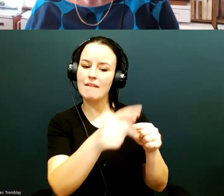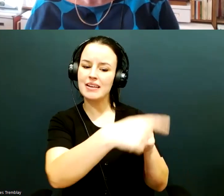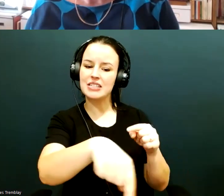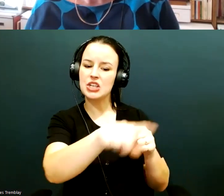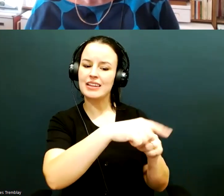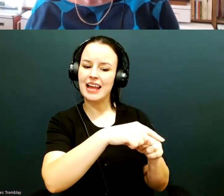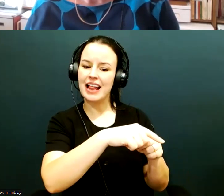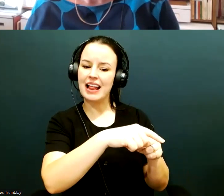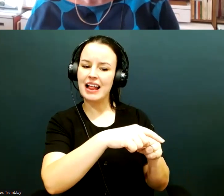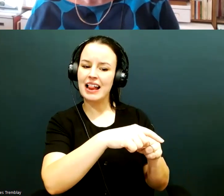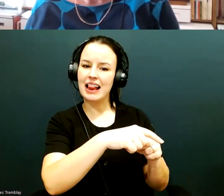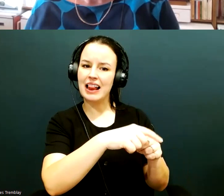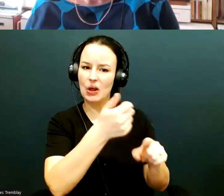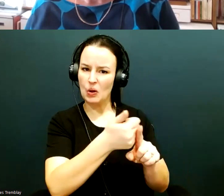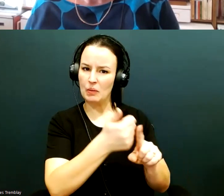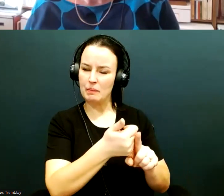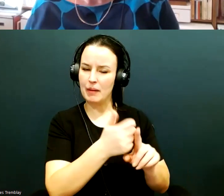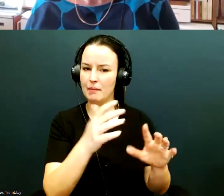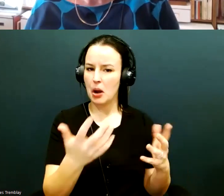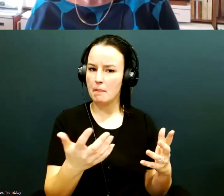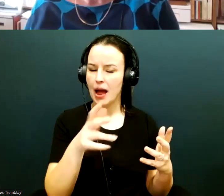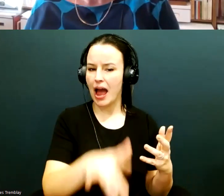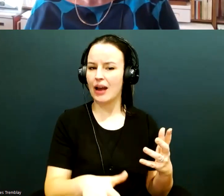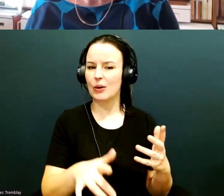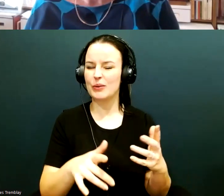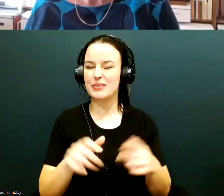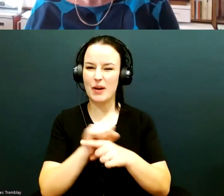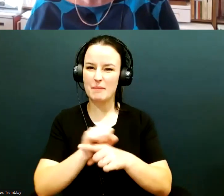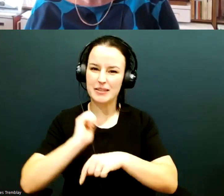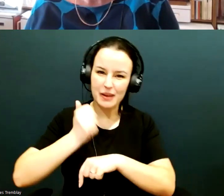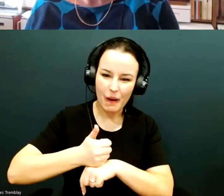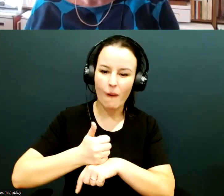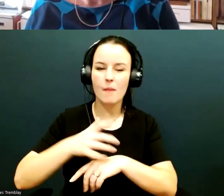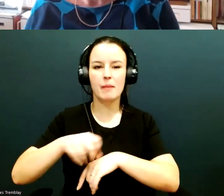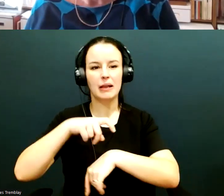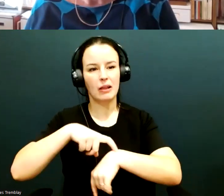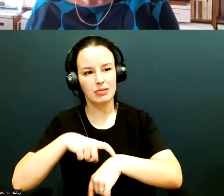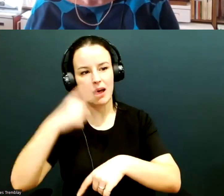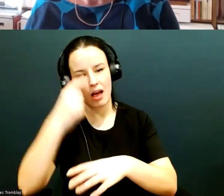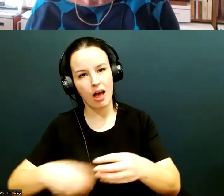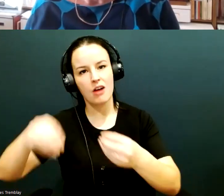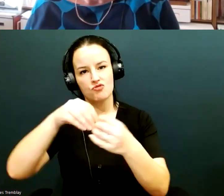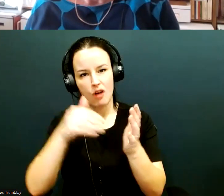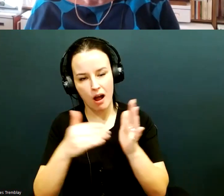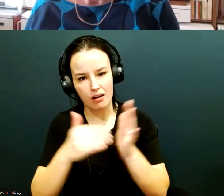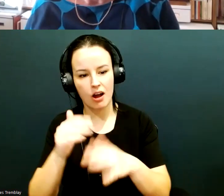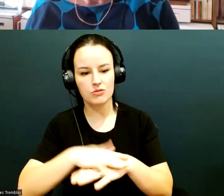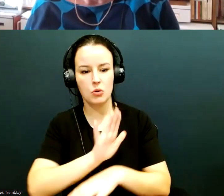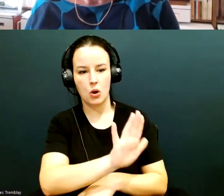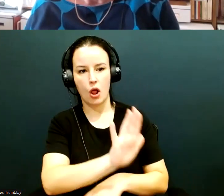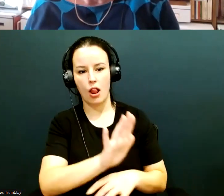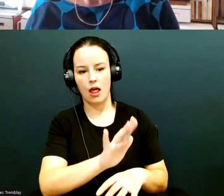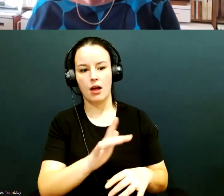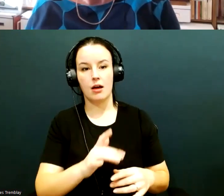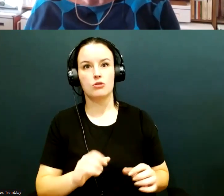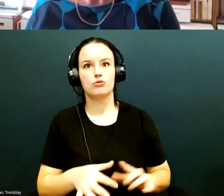disiez, des fois, ça peut être dur d'organiser les formations, de trouver le temps pour ajouter quelque chose de plus sur leur assiette, surtout pendant